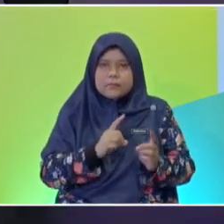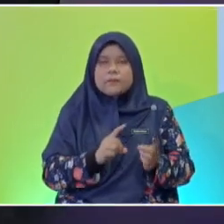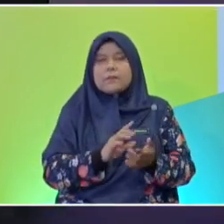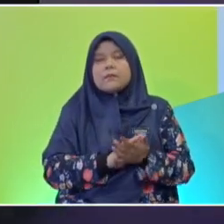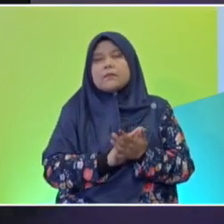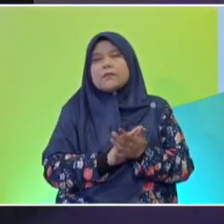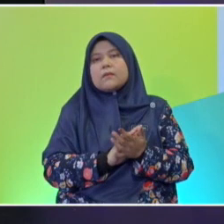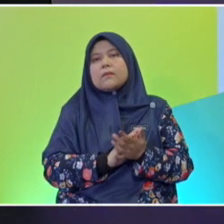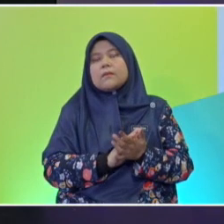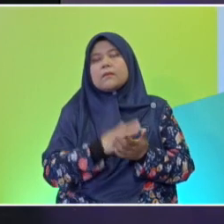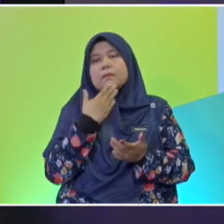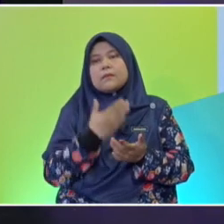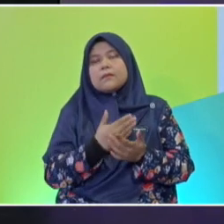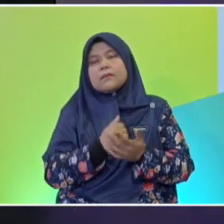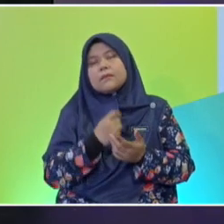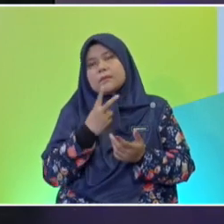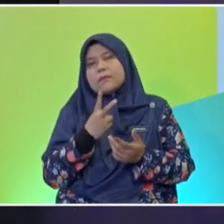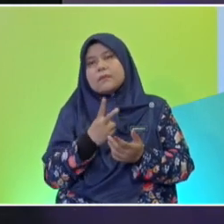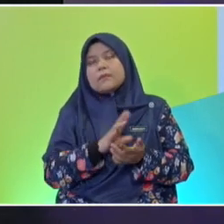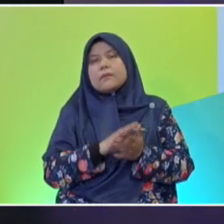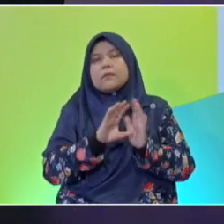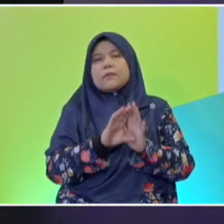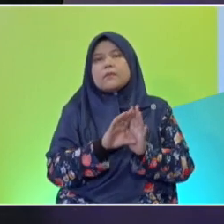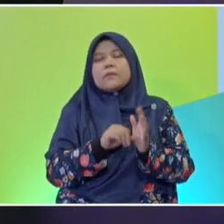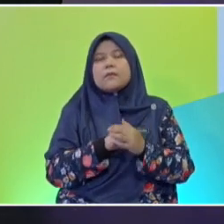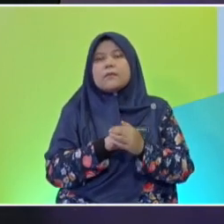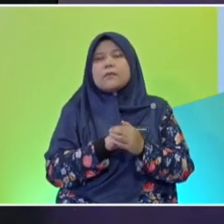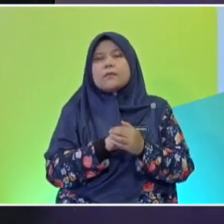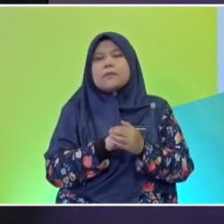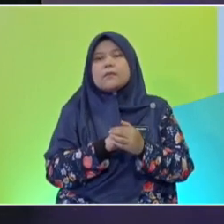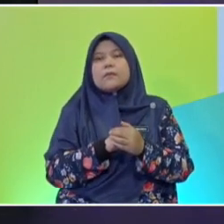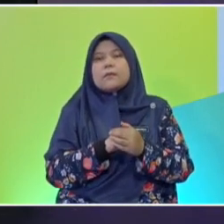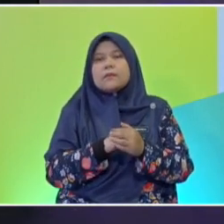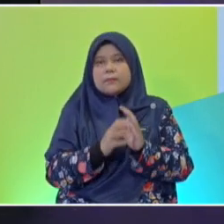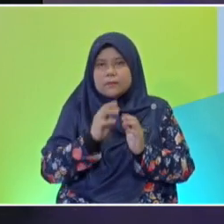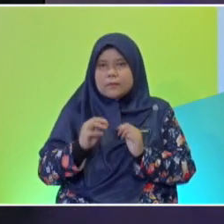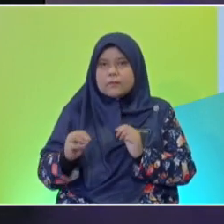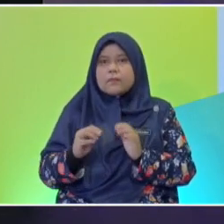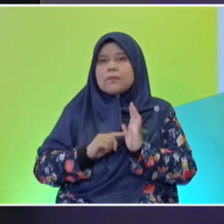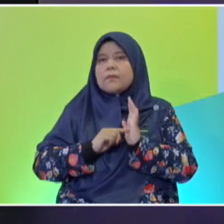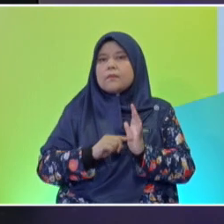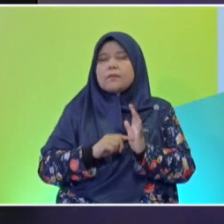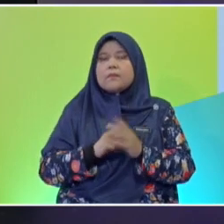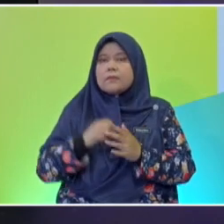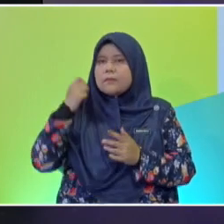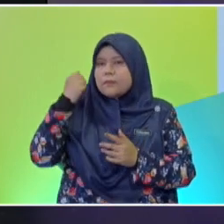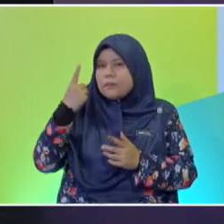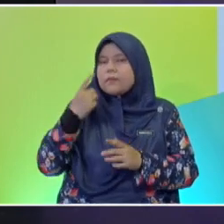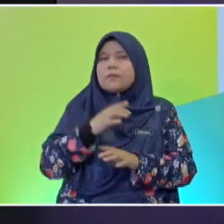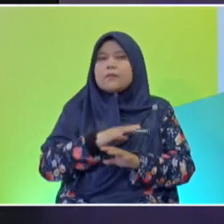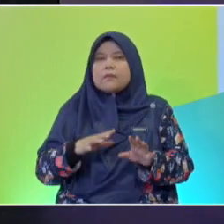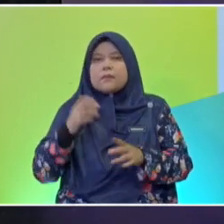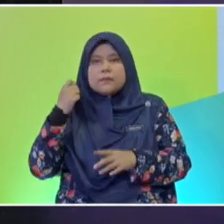baik kita tunjukkan dua contoh baik Apakah kita terlihat kemudian dia paham tak apa kita